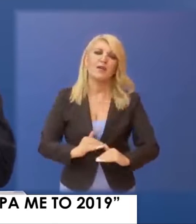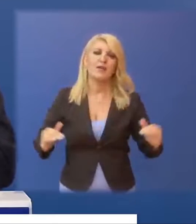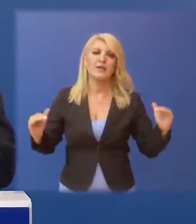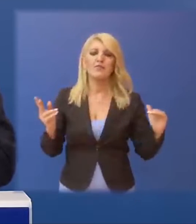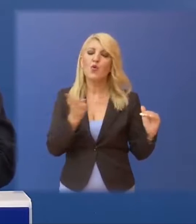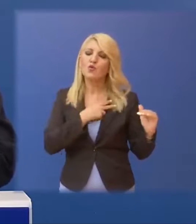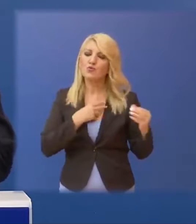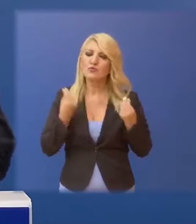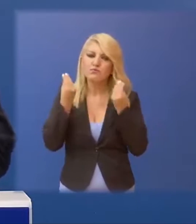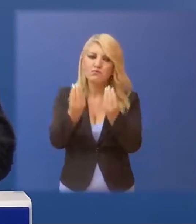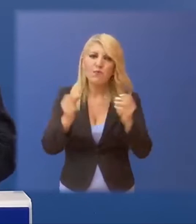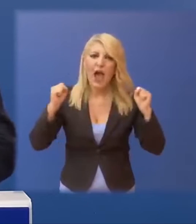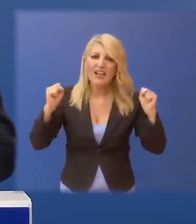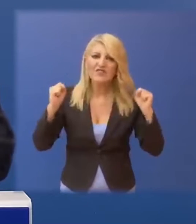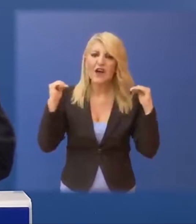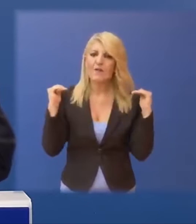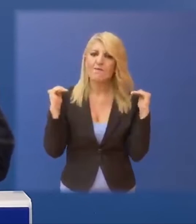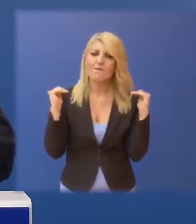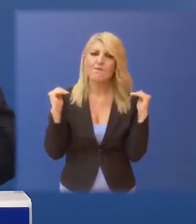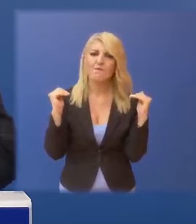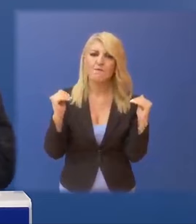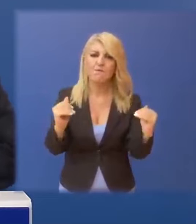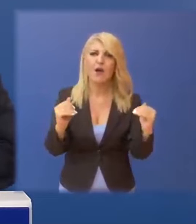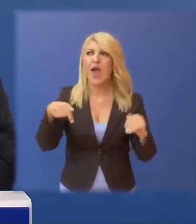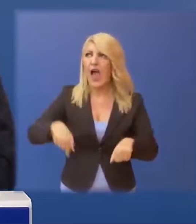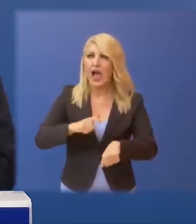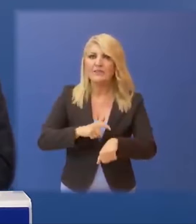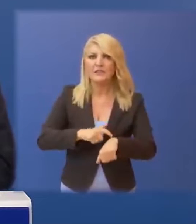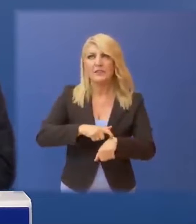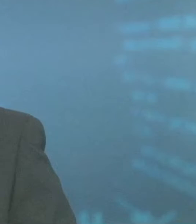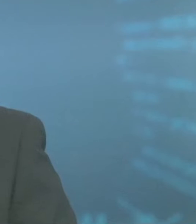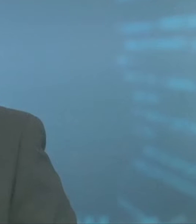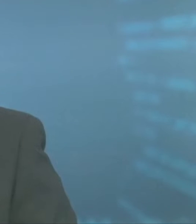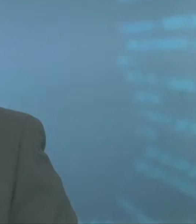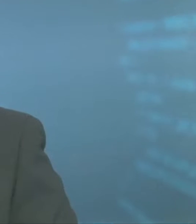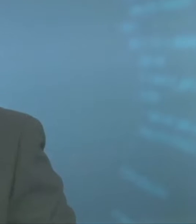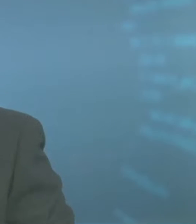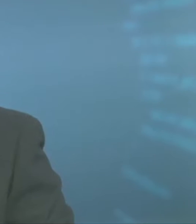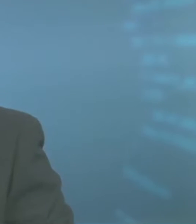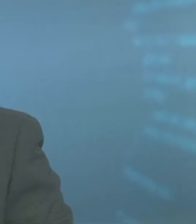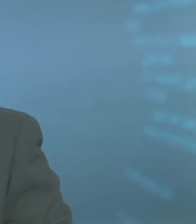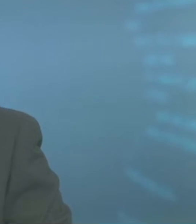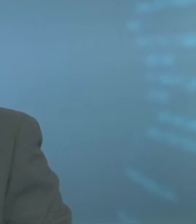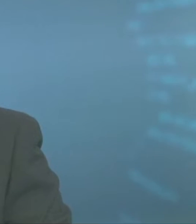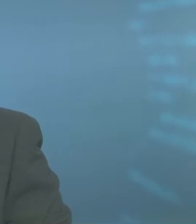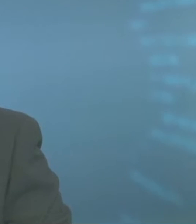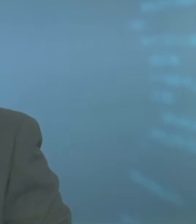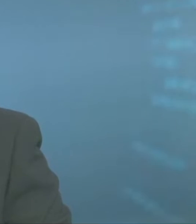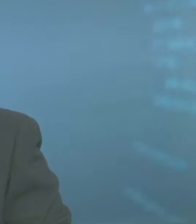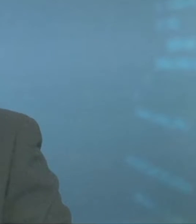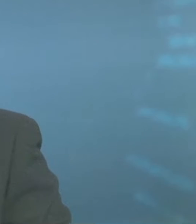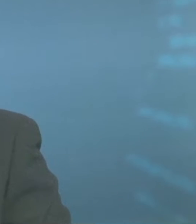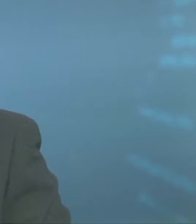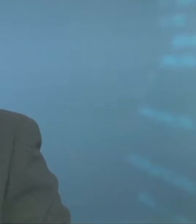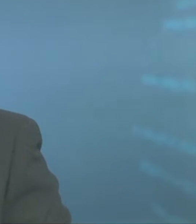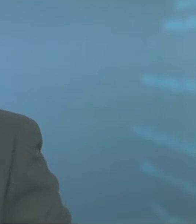συνθήκες ασφάλειας και σταθερότητας που τόσο πολύ είναι ζητούμενο στους ταραγμένους καιρούς που ζούμε. Την πρόοδο των εργασιών για την